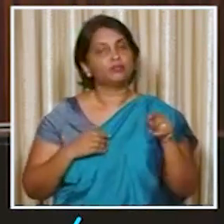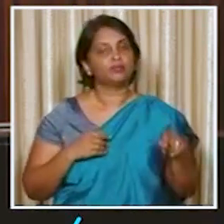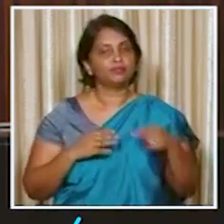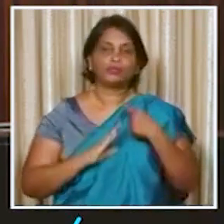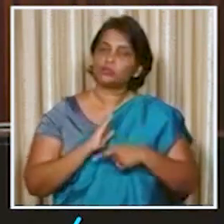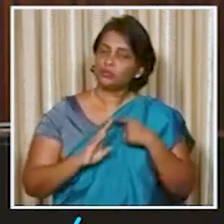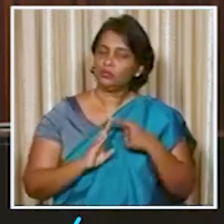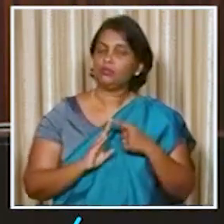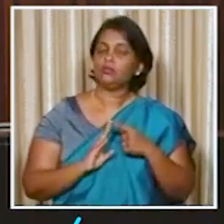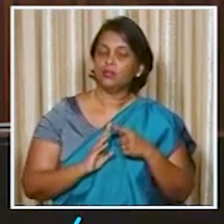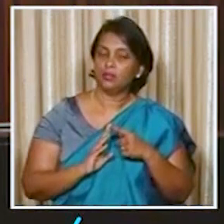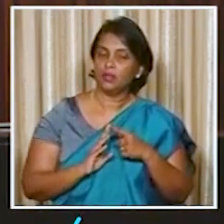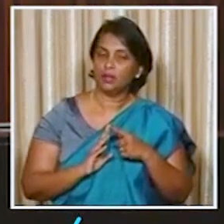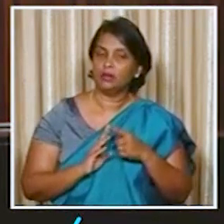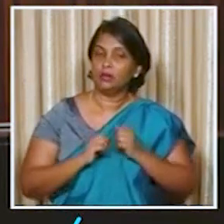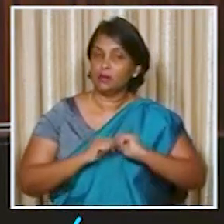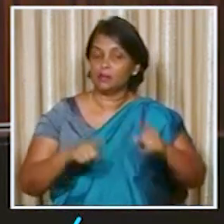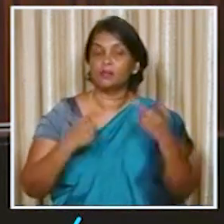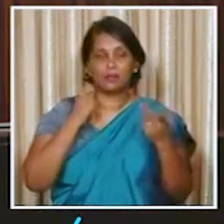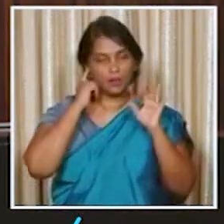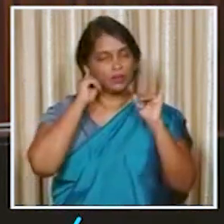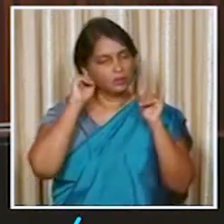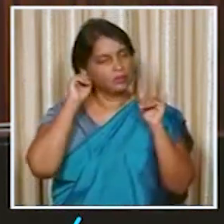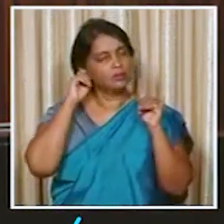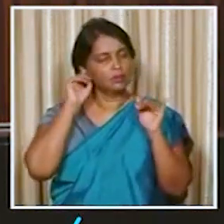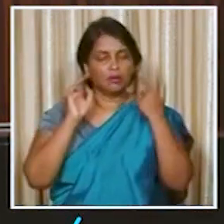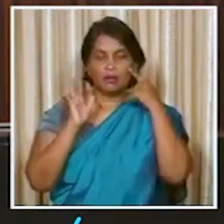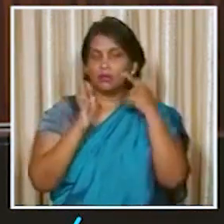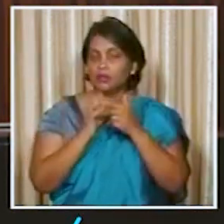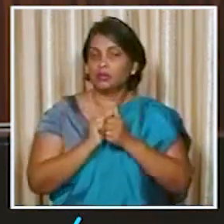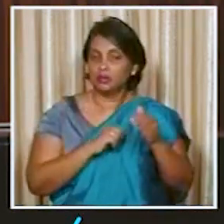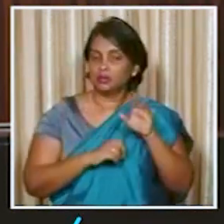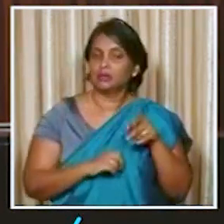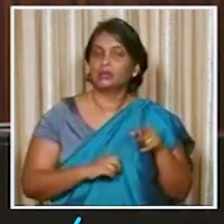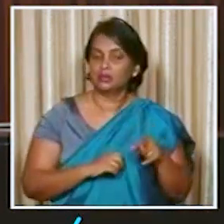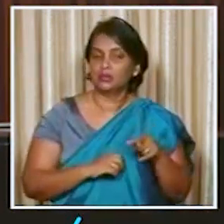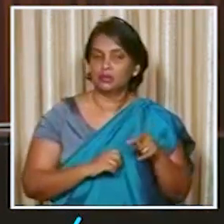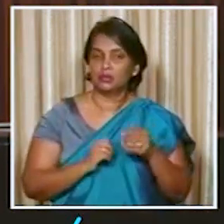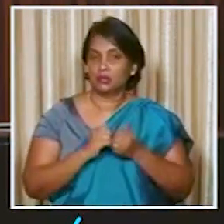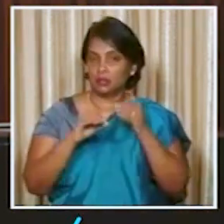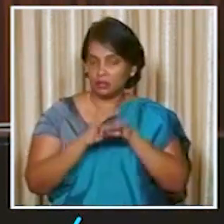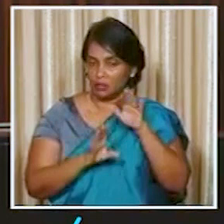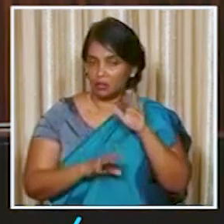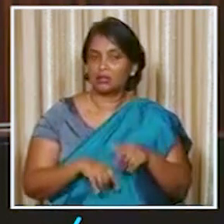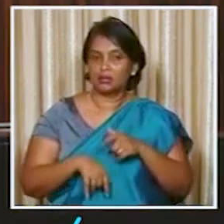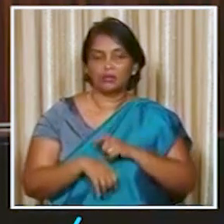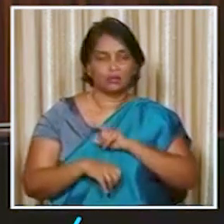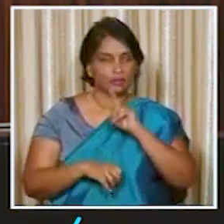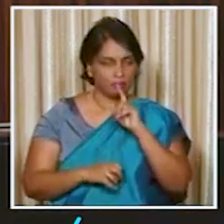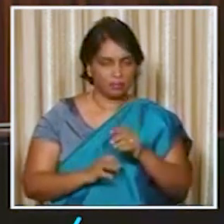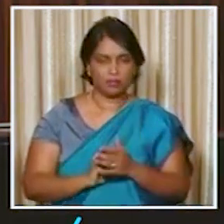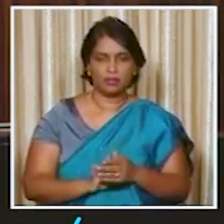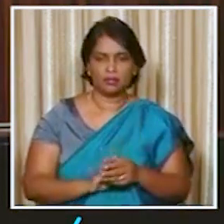රටේ කරගත නොහැකිව තිබුණු යම් යම් අරමුණු ඉටු කර ගැනීමට ඉදිරිපත් වූ බවත් මේ අවස්ථාවේ මම ප්‍රකාශ